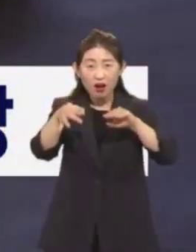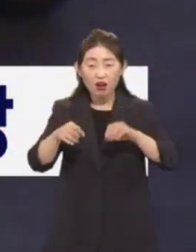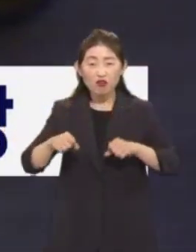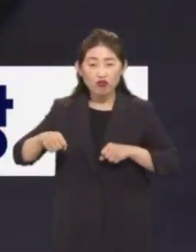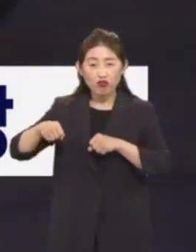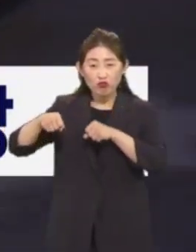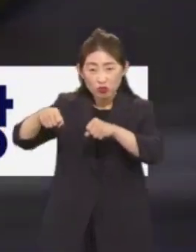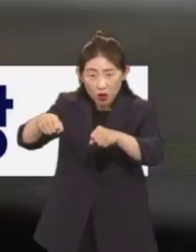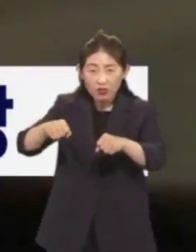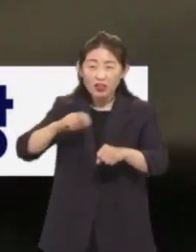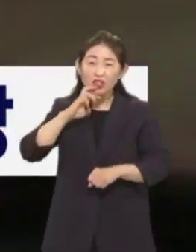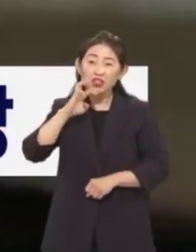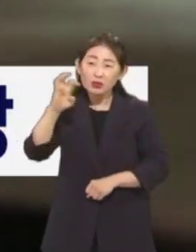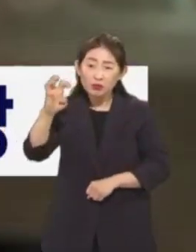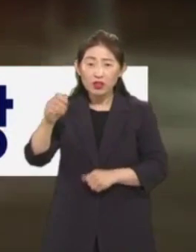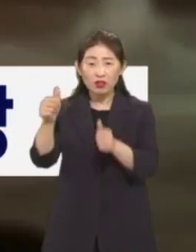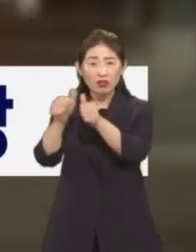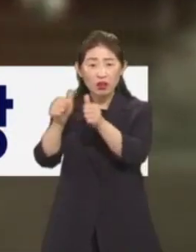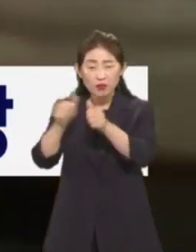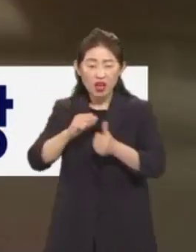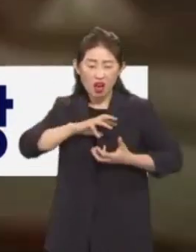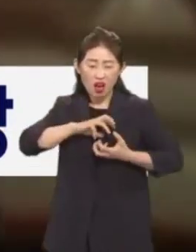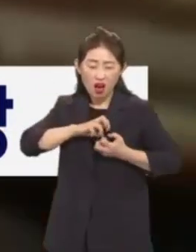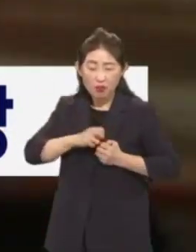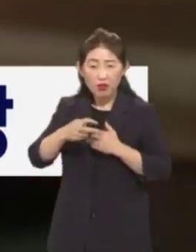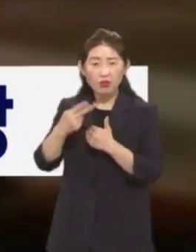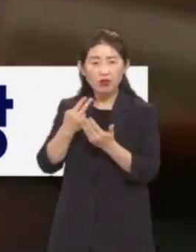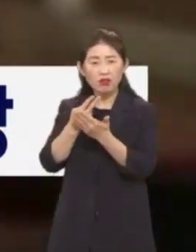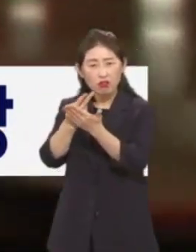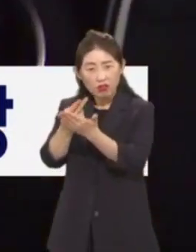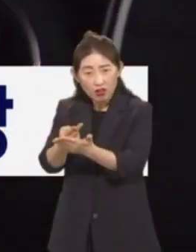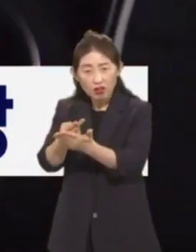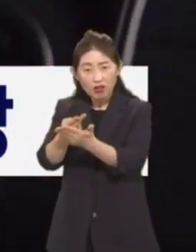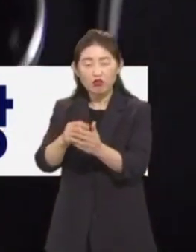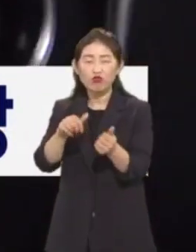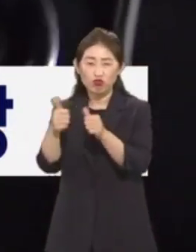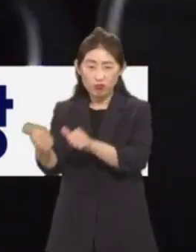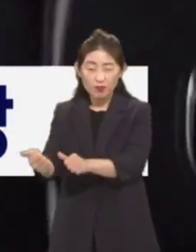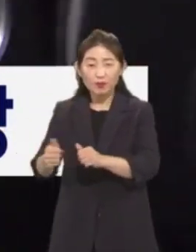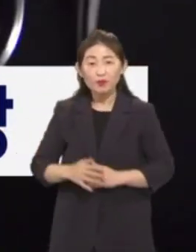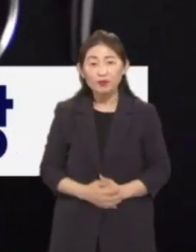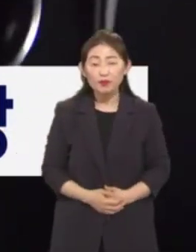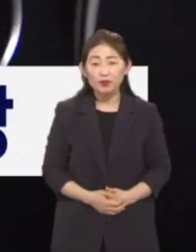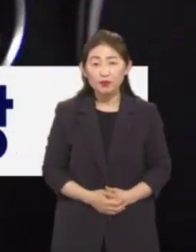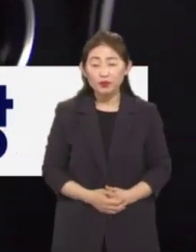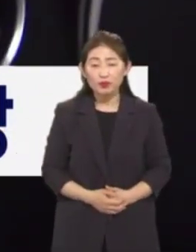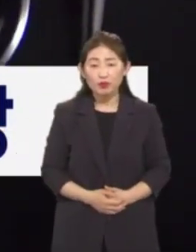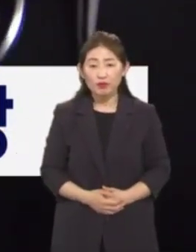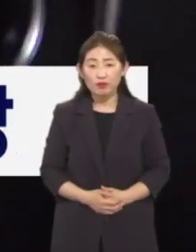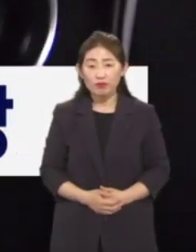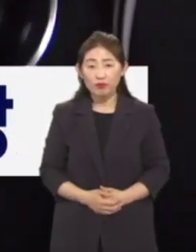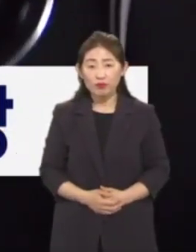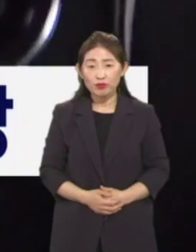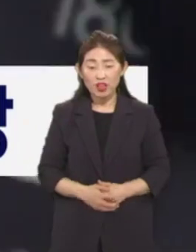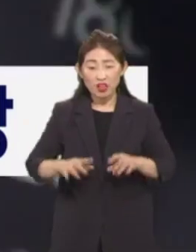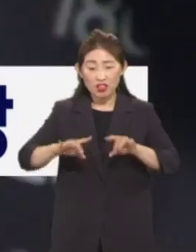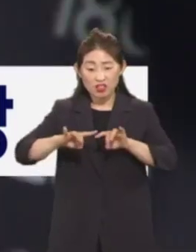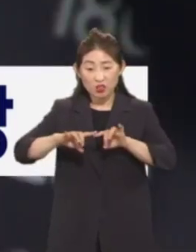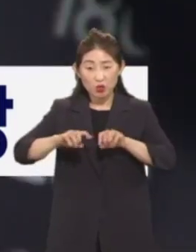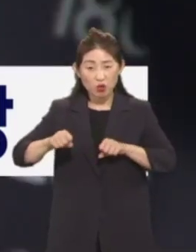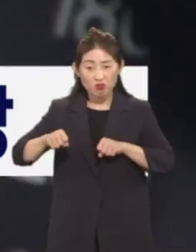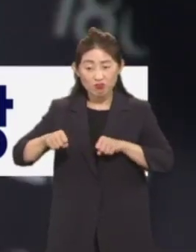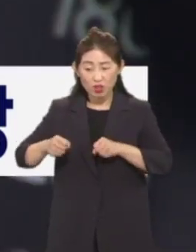킥보드를 타고 가던 30대 남성이 심정지 상태로 병원으로 이송됐지만 결국 숨졌습니다. 경찰은 전동